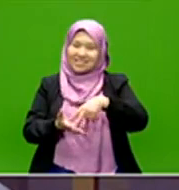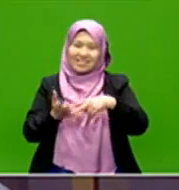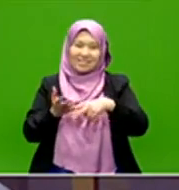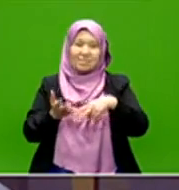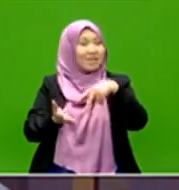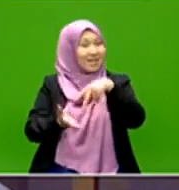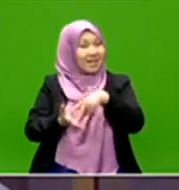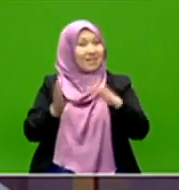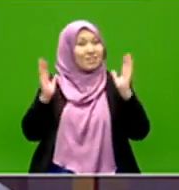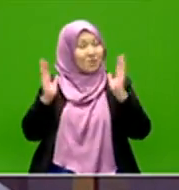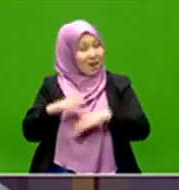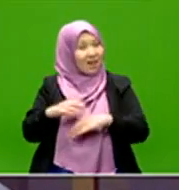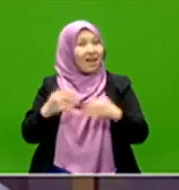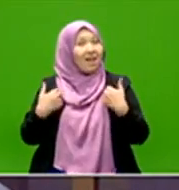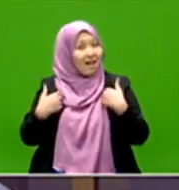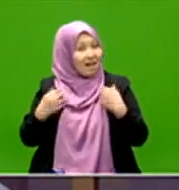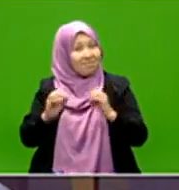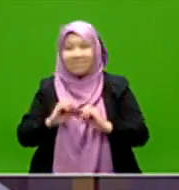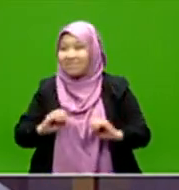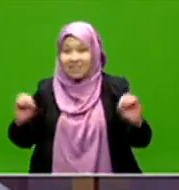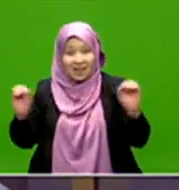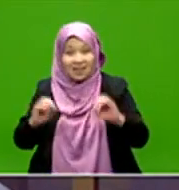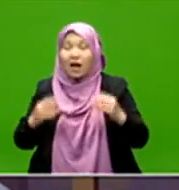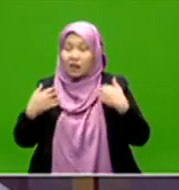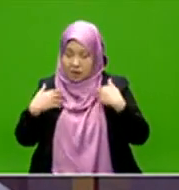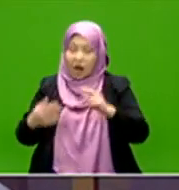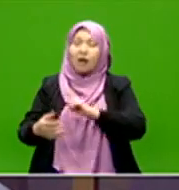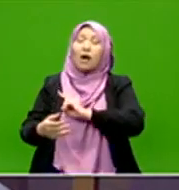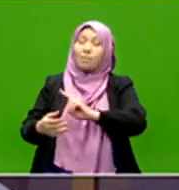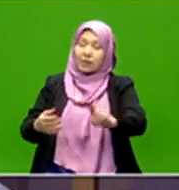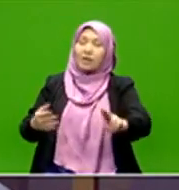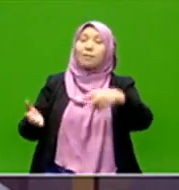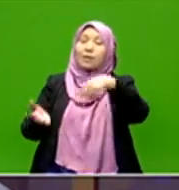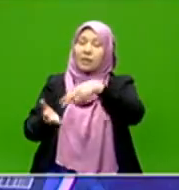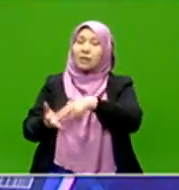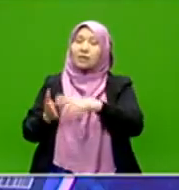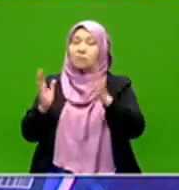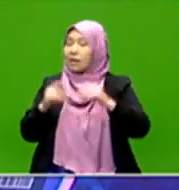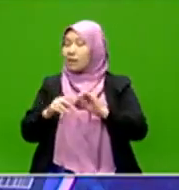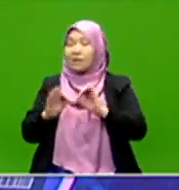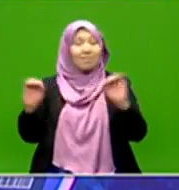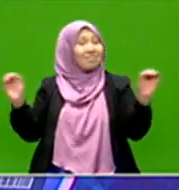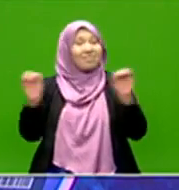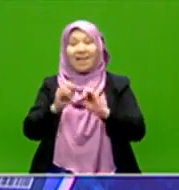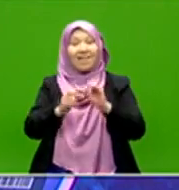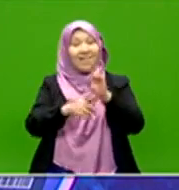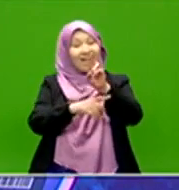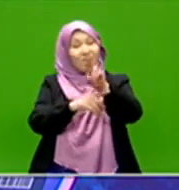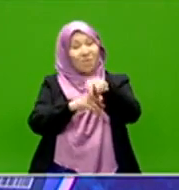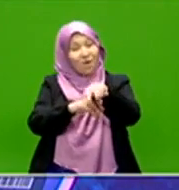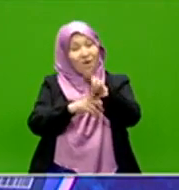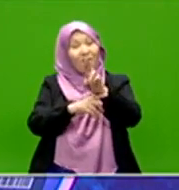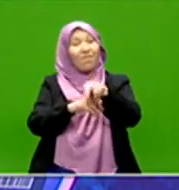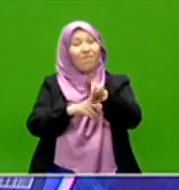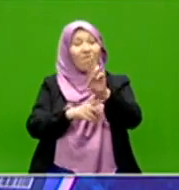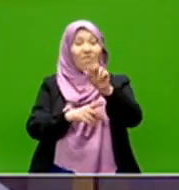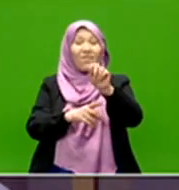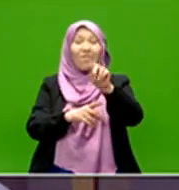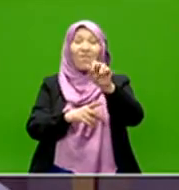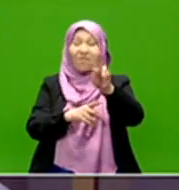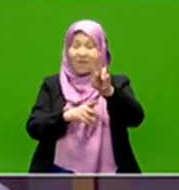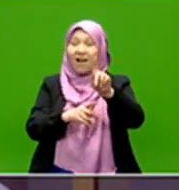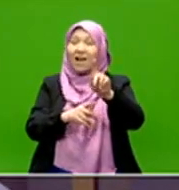berdiri, ada yang dalam agama Yahudi berdiri. Tetapi ada yang tidak ada rukuk ataupun tidak ada sujud.